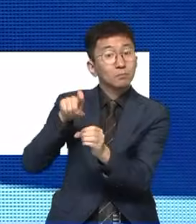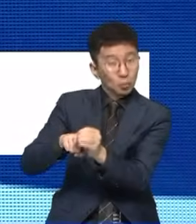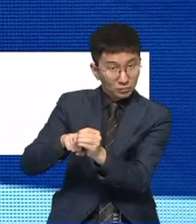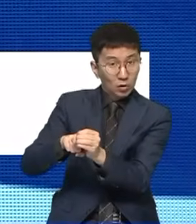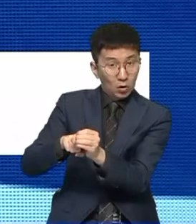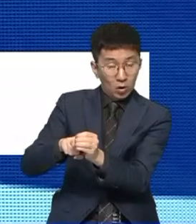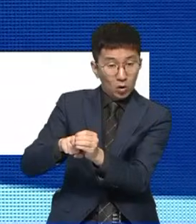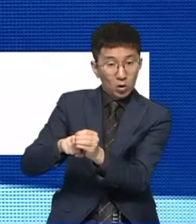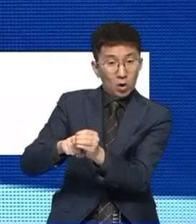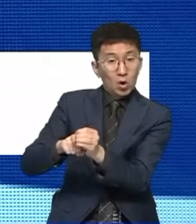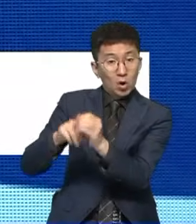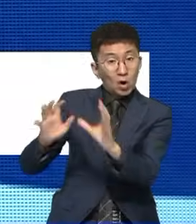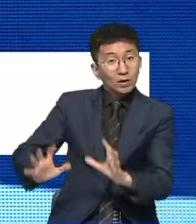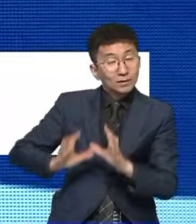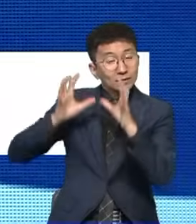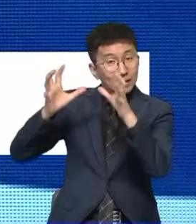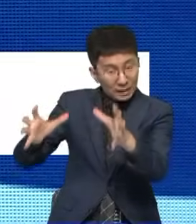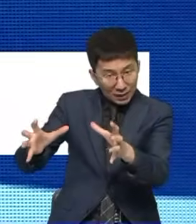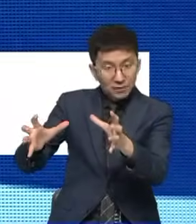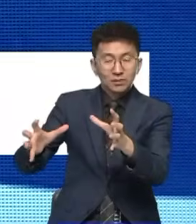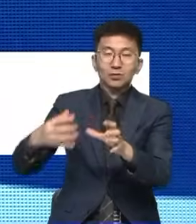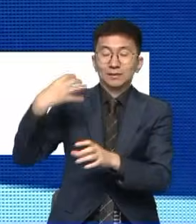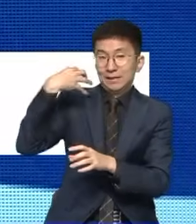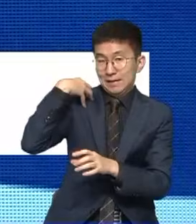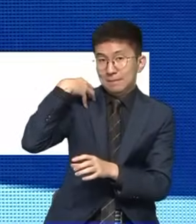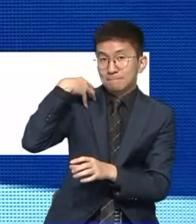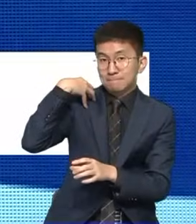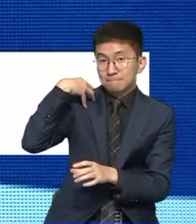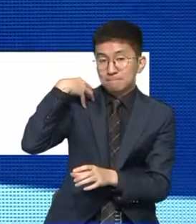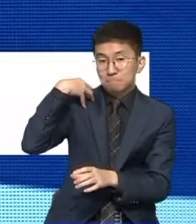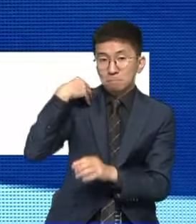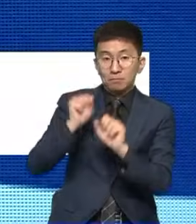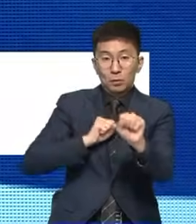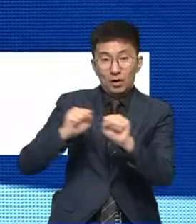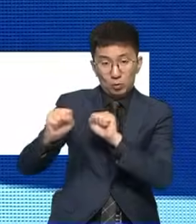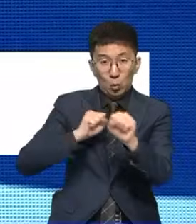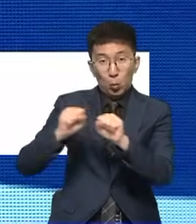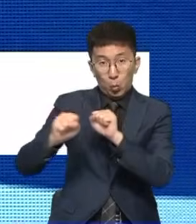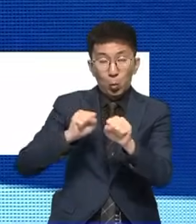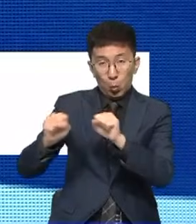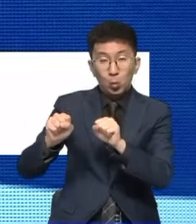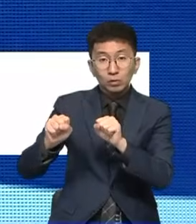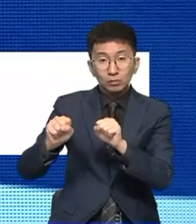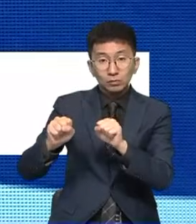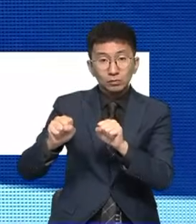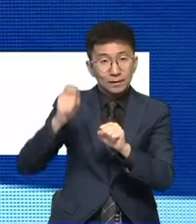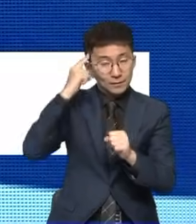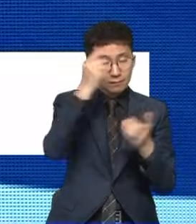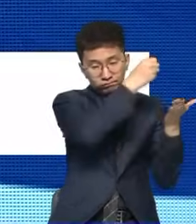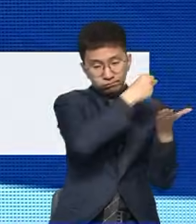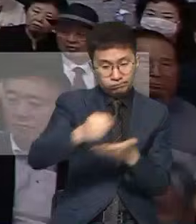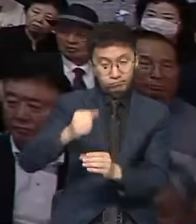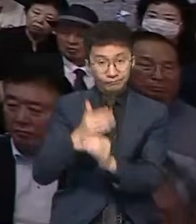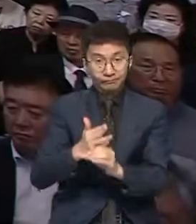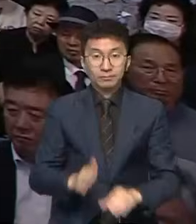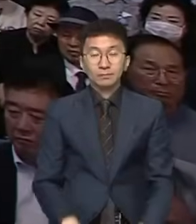국제사회에서 책임과 기여를 다하는 글로벌 중추국가의 비전으로 이어지고